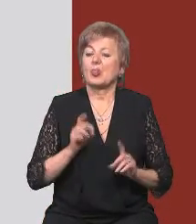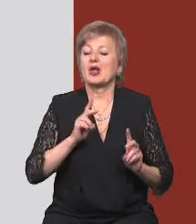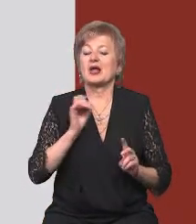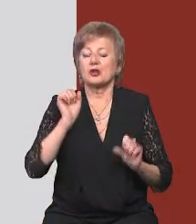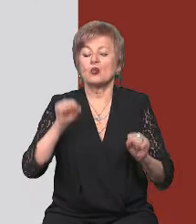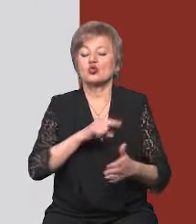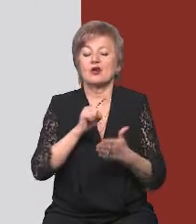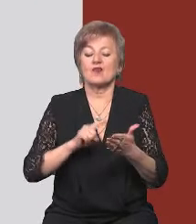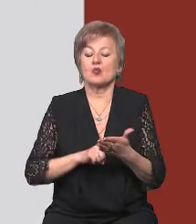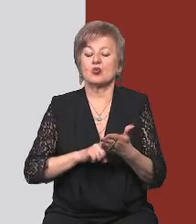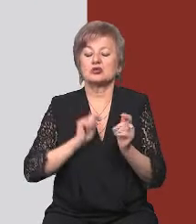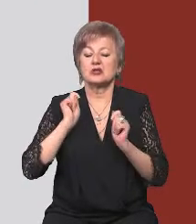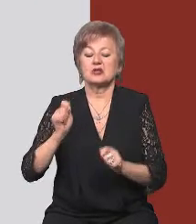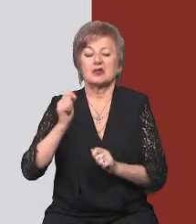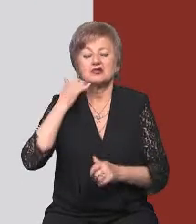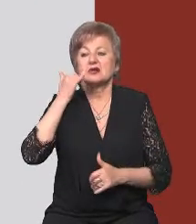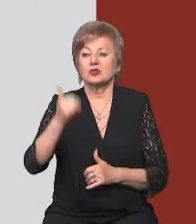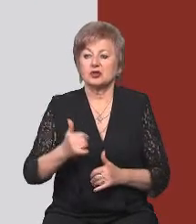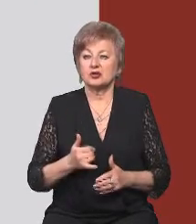наші телеглядачі звертатися?